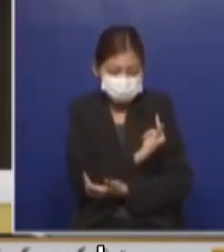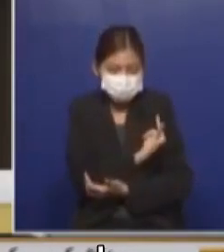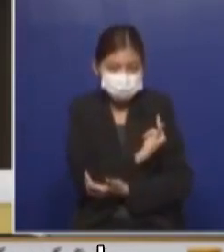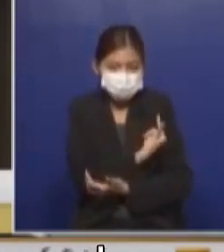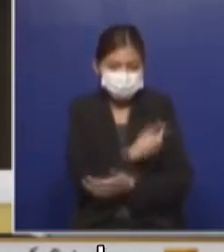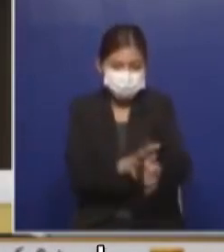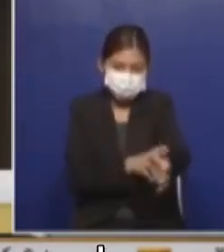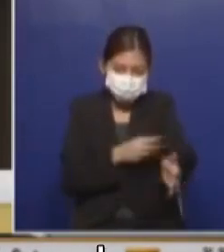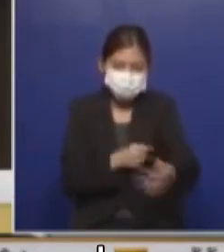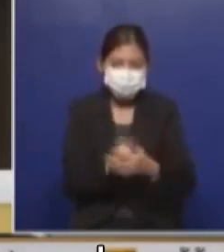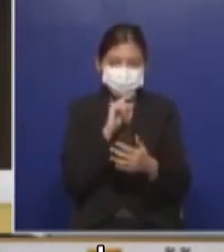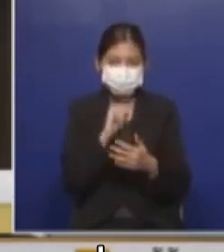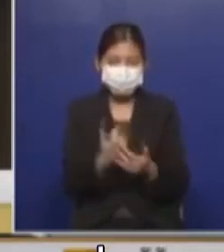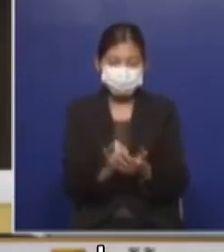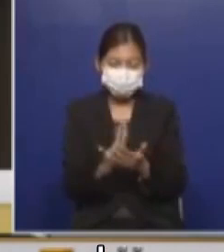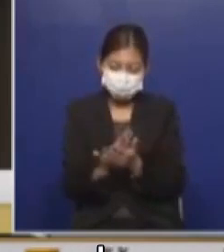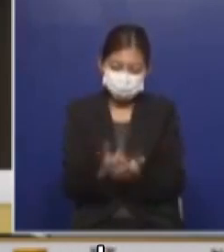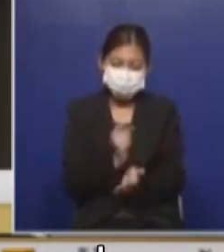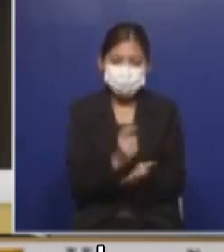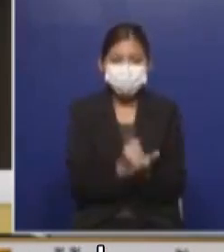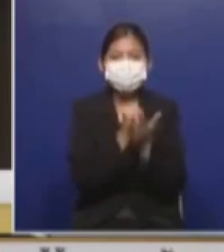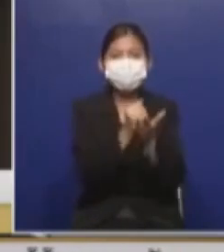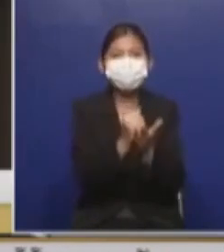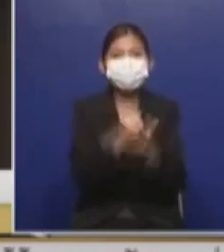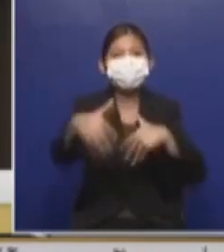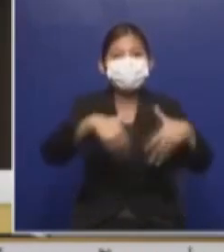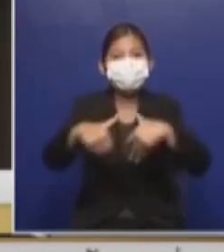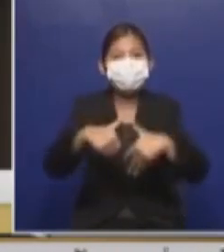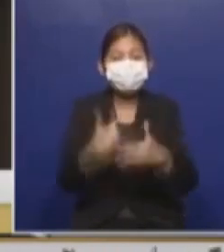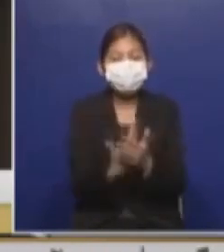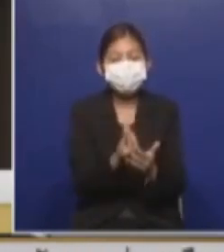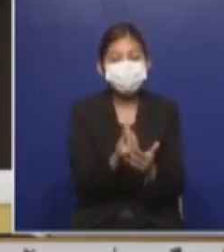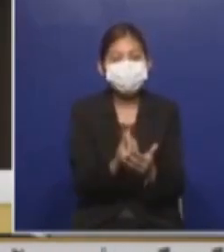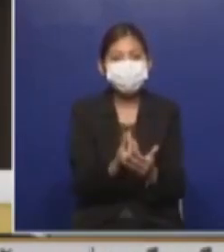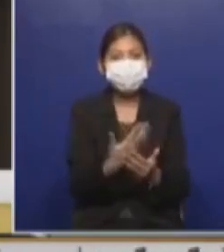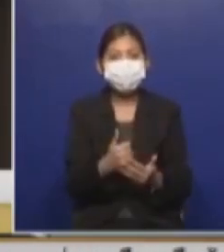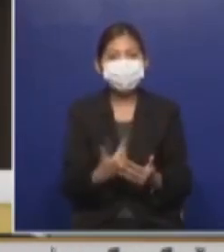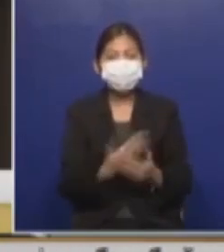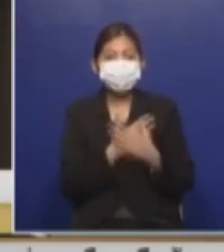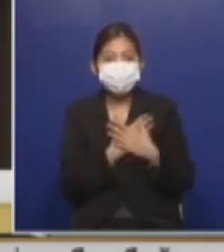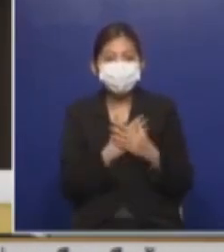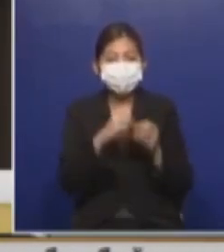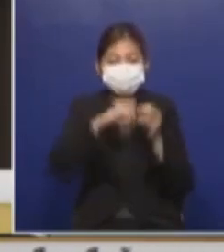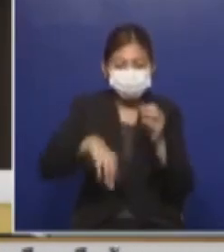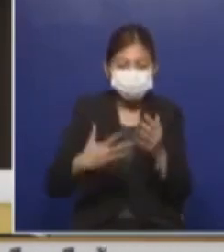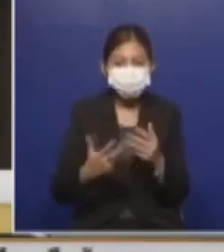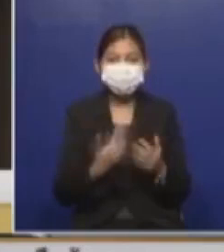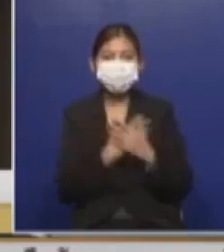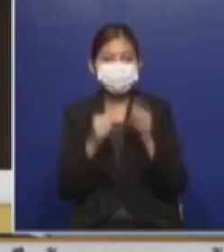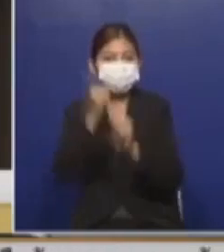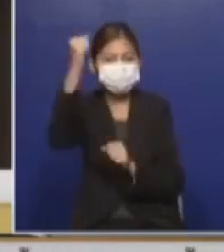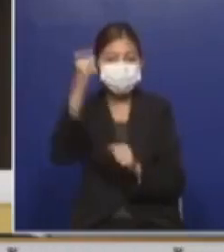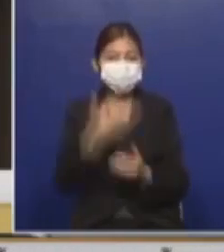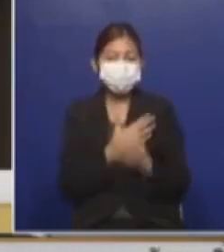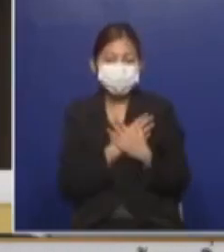านับเฉพาะเงินเยียวยานี่จ่ายไปเท่าไหร่แล้วครับท่านประธานเราไม่ทิ้งกัน 390,000 ล้านเราชนะ 210,000 ล้านเรารักกั